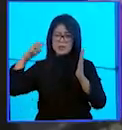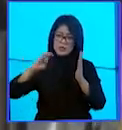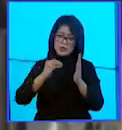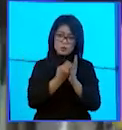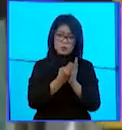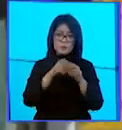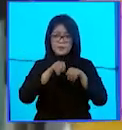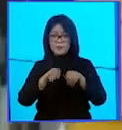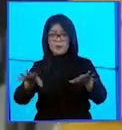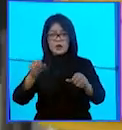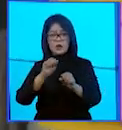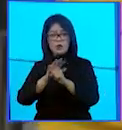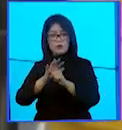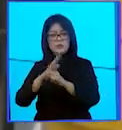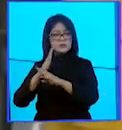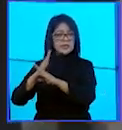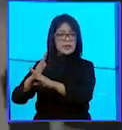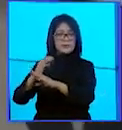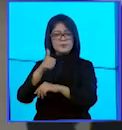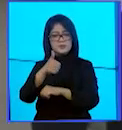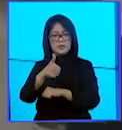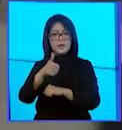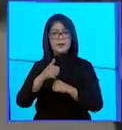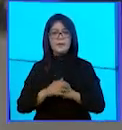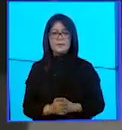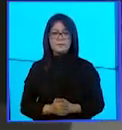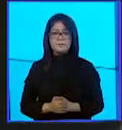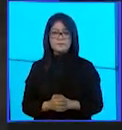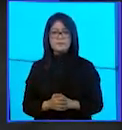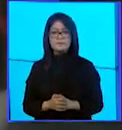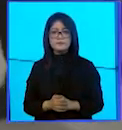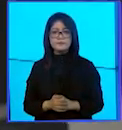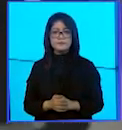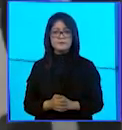COVID-19 bisa terus ditekan. Tim Liputan iNews melaporkan.